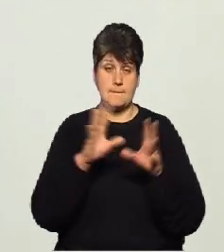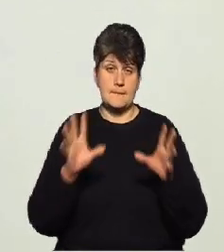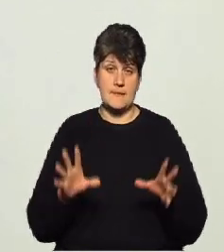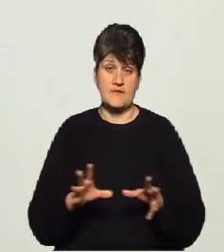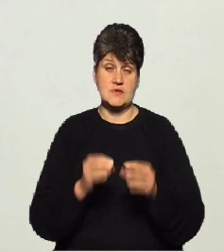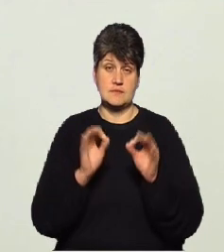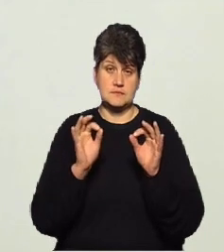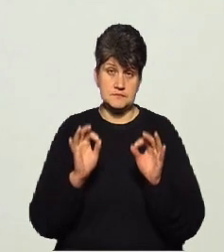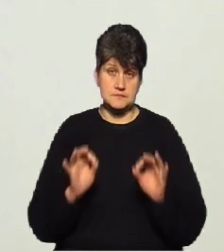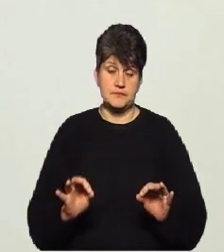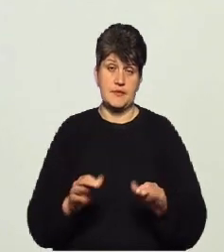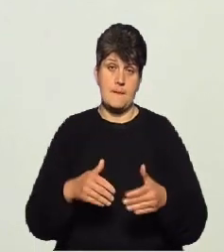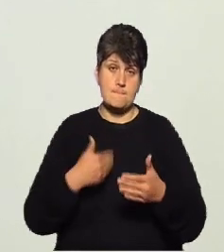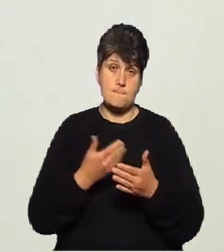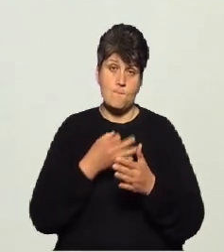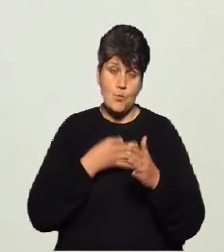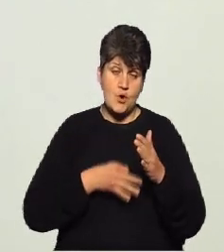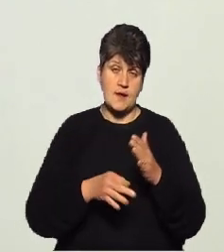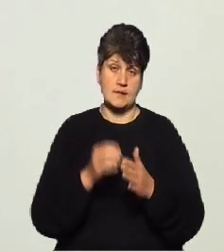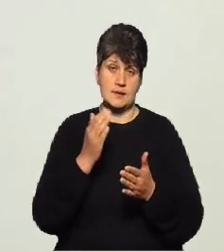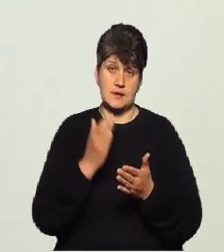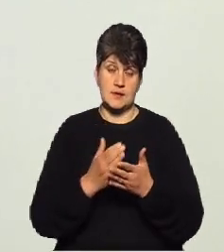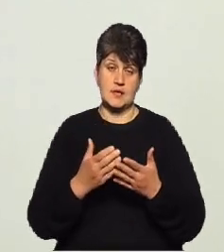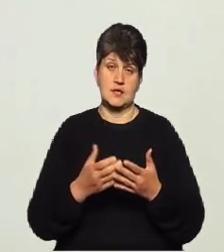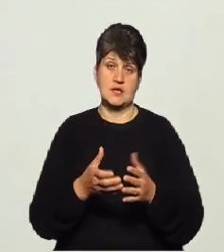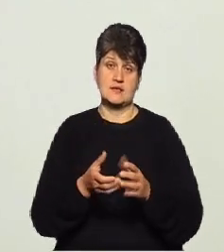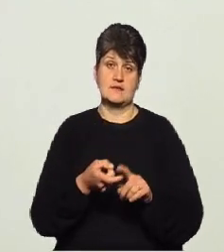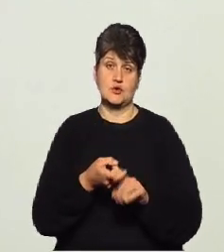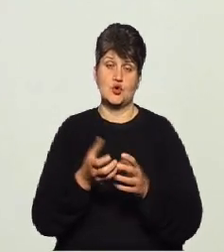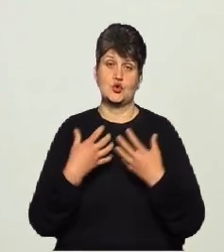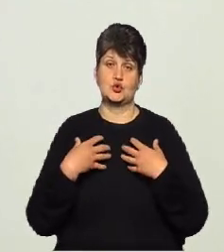які лунають стосовно здорового сну. На